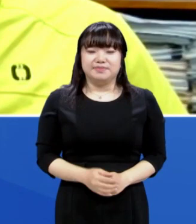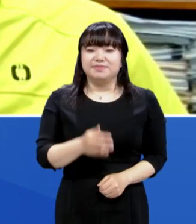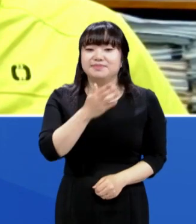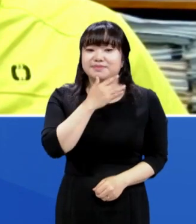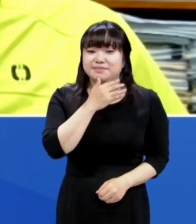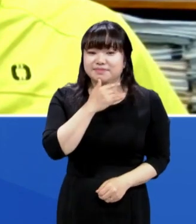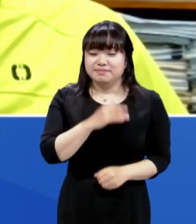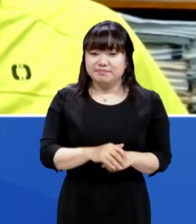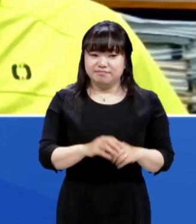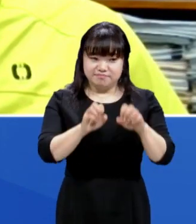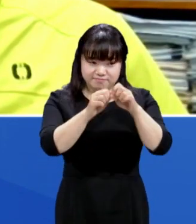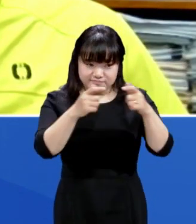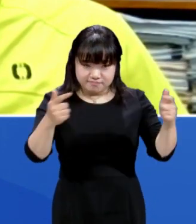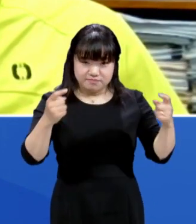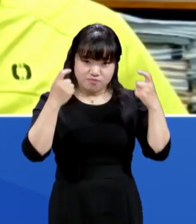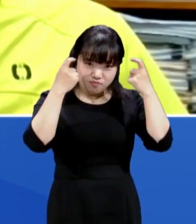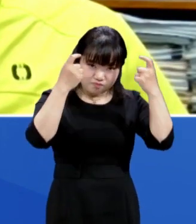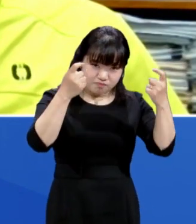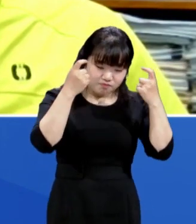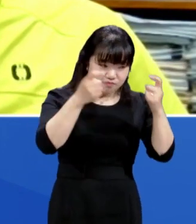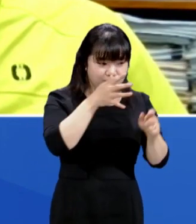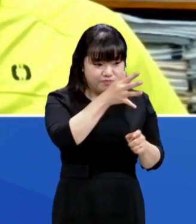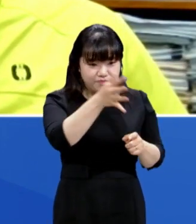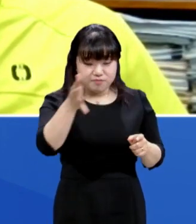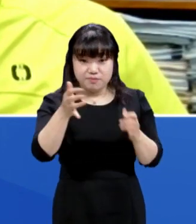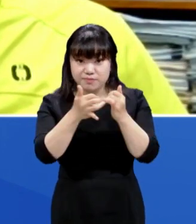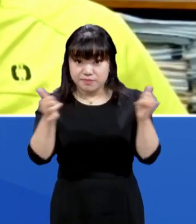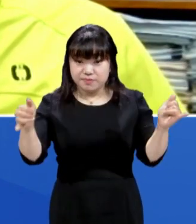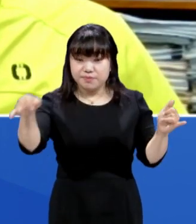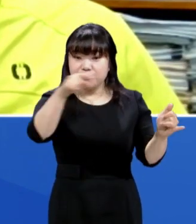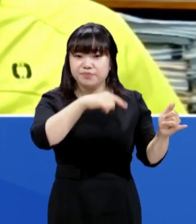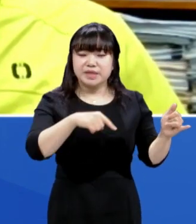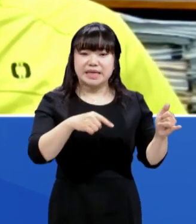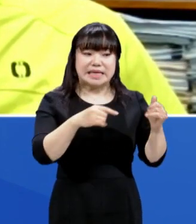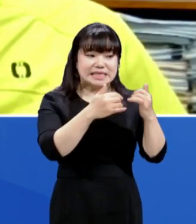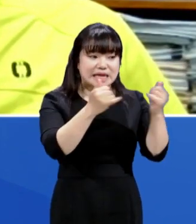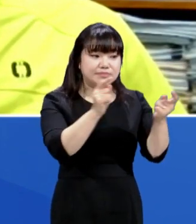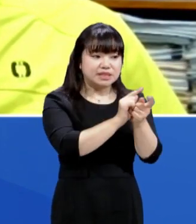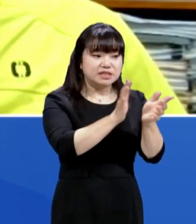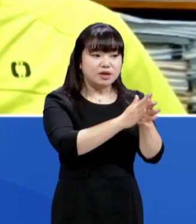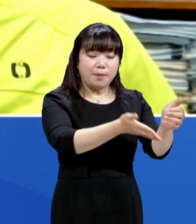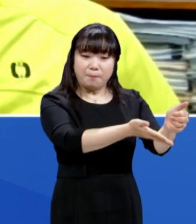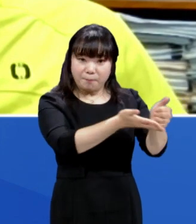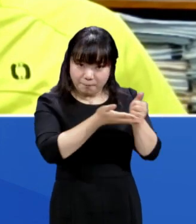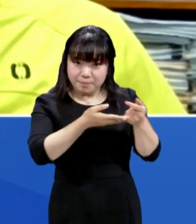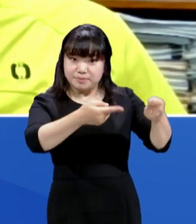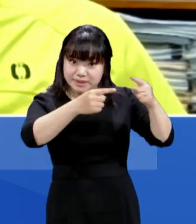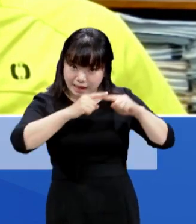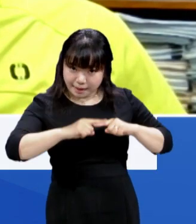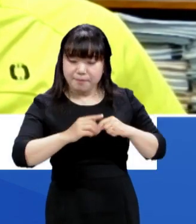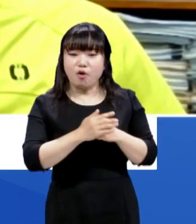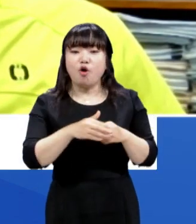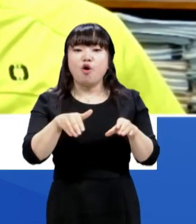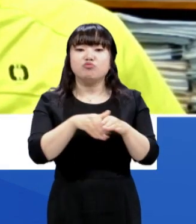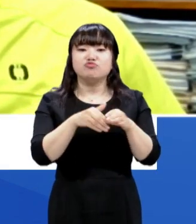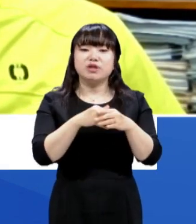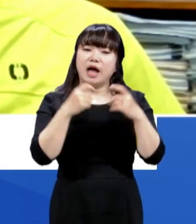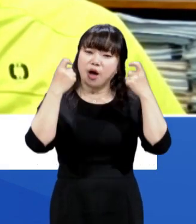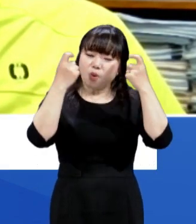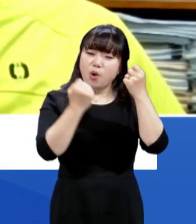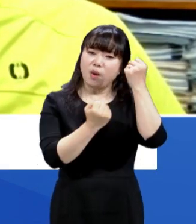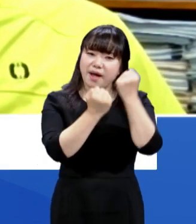2 말씀하신 여러 관광 사업 가운데 주민이 참여하는 해설사 양성과정 이 열렸다고 도 들었습니다 문화관광해설사